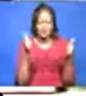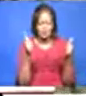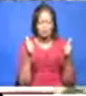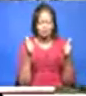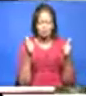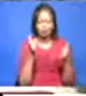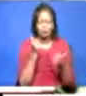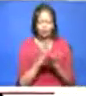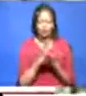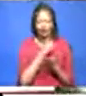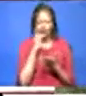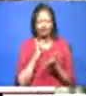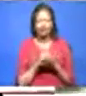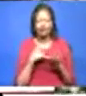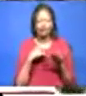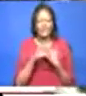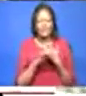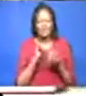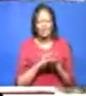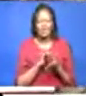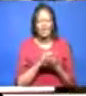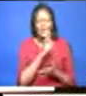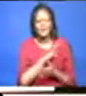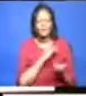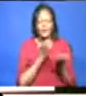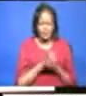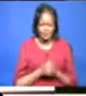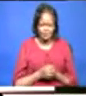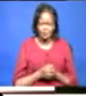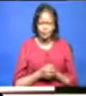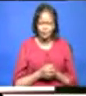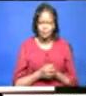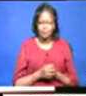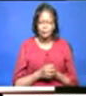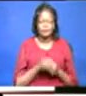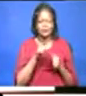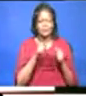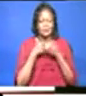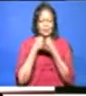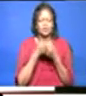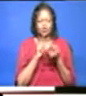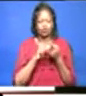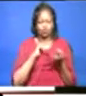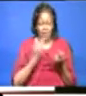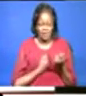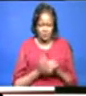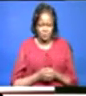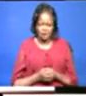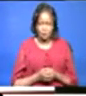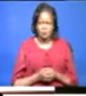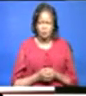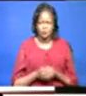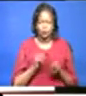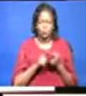ukame inayoshuhudiwa kote nchini ili kunufaika na biashara hiyo. Basically, like, this is a challenge now to us, to the